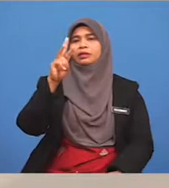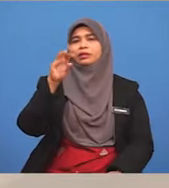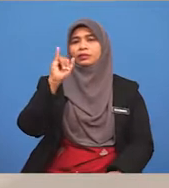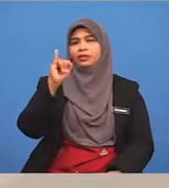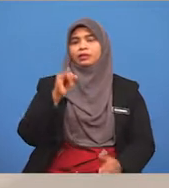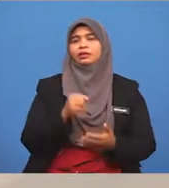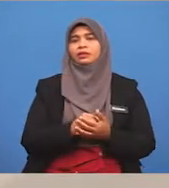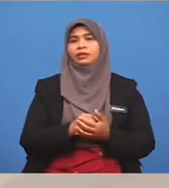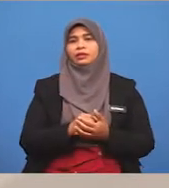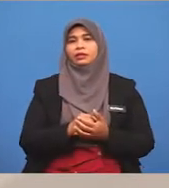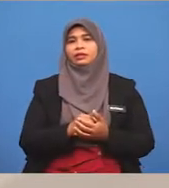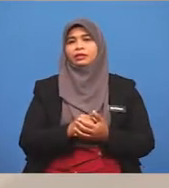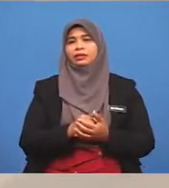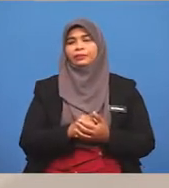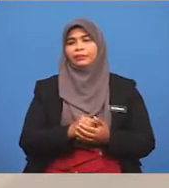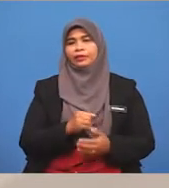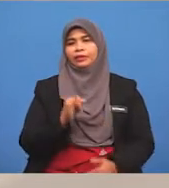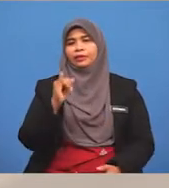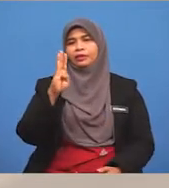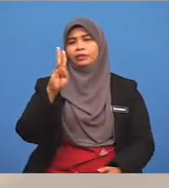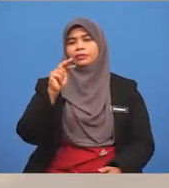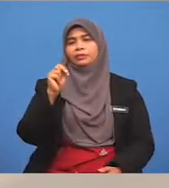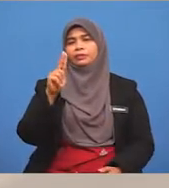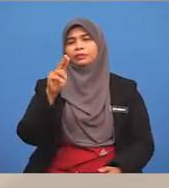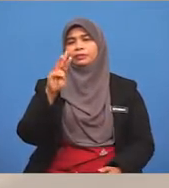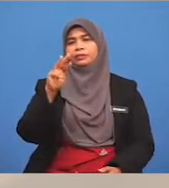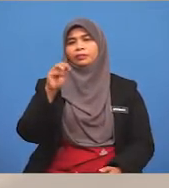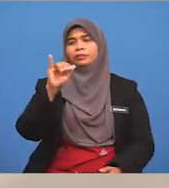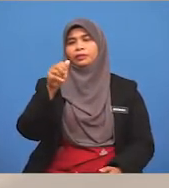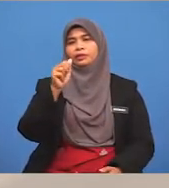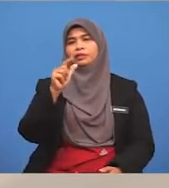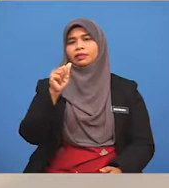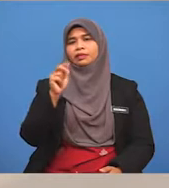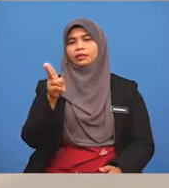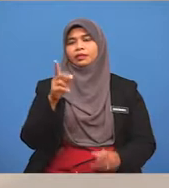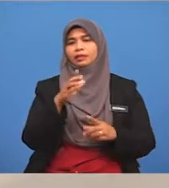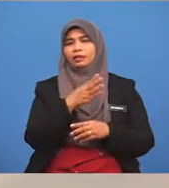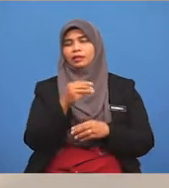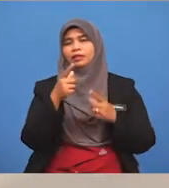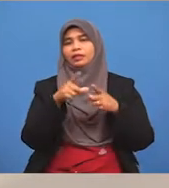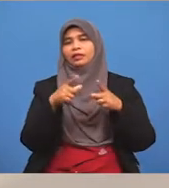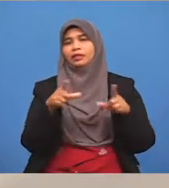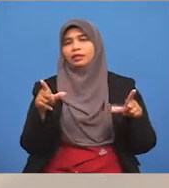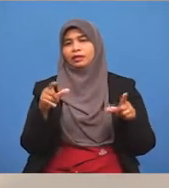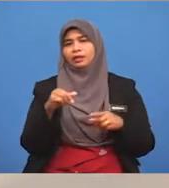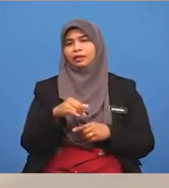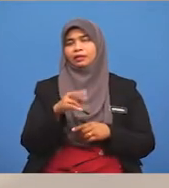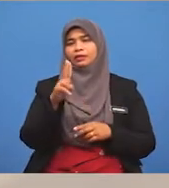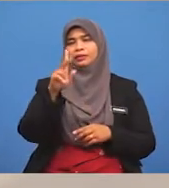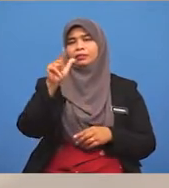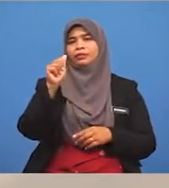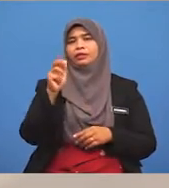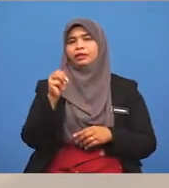At-Tirmizi, An-Nasa'i, Ibnu Majah dan lain-lain ulama hadis seperti Imam Malik, Imam